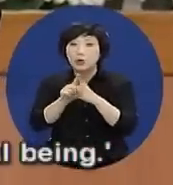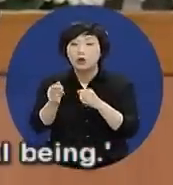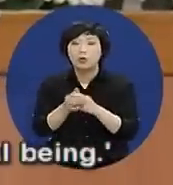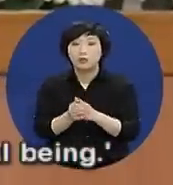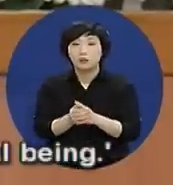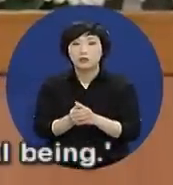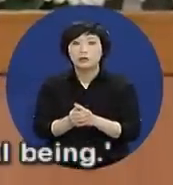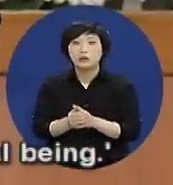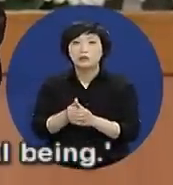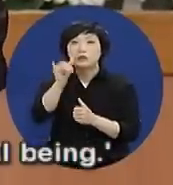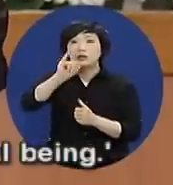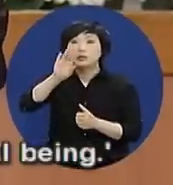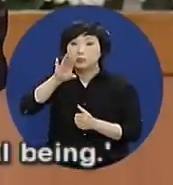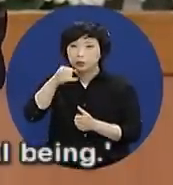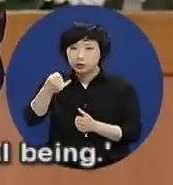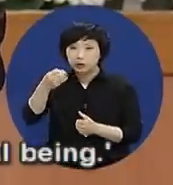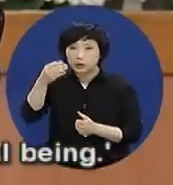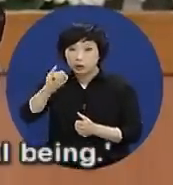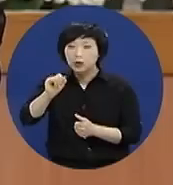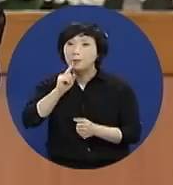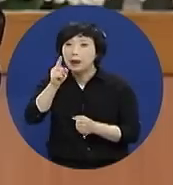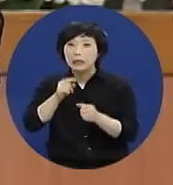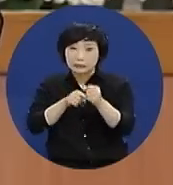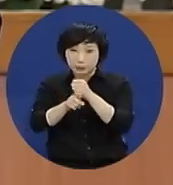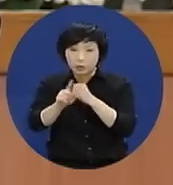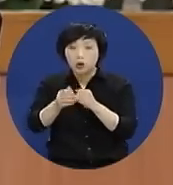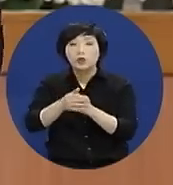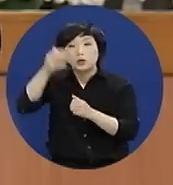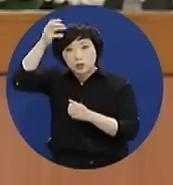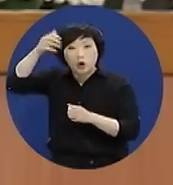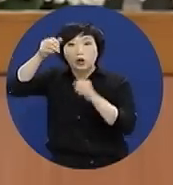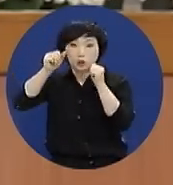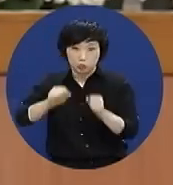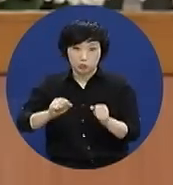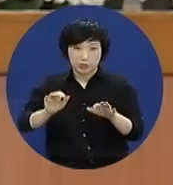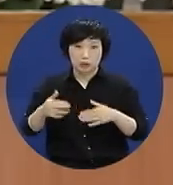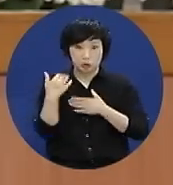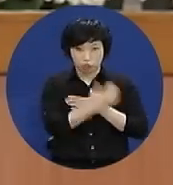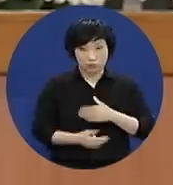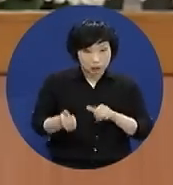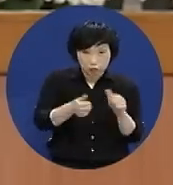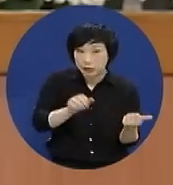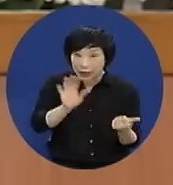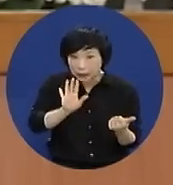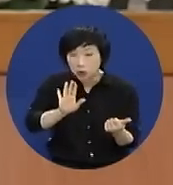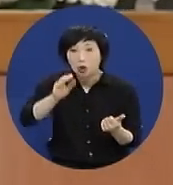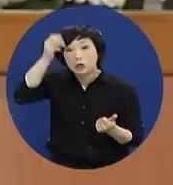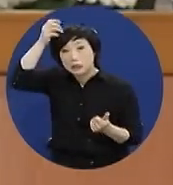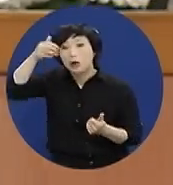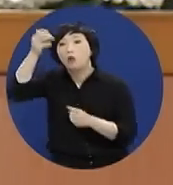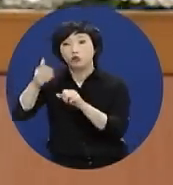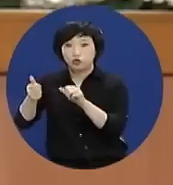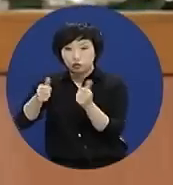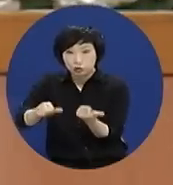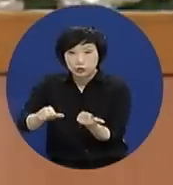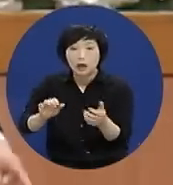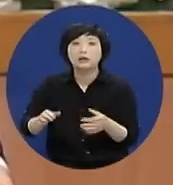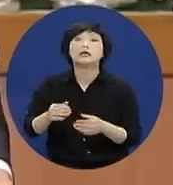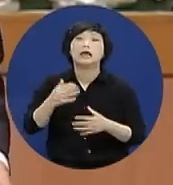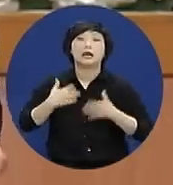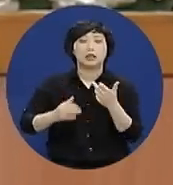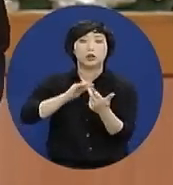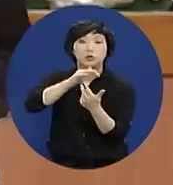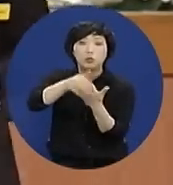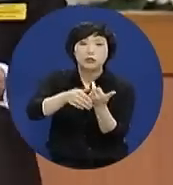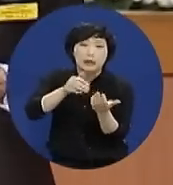霊的な存在を意味します肉体が死ぬという言葉ではなく魂が死ぬことを意味します彼